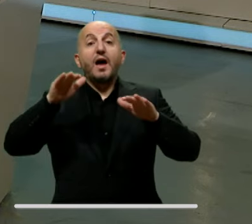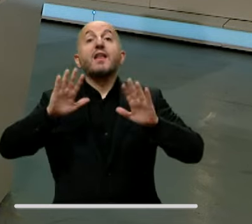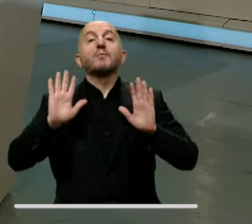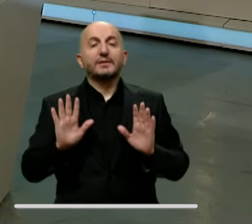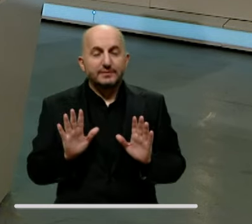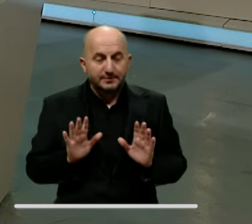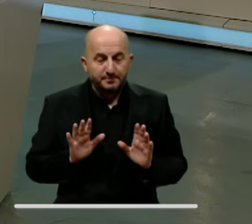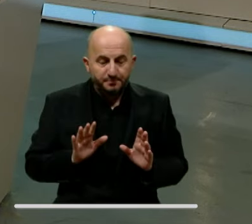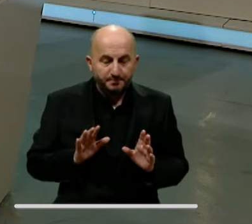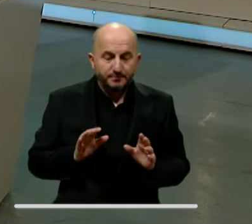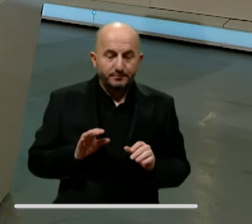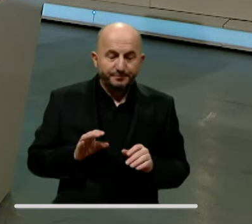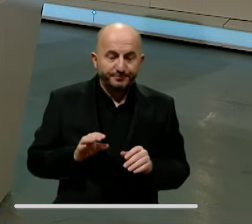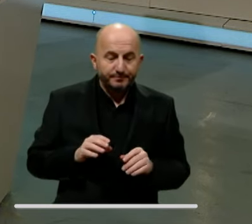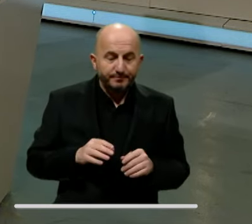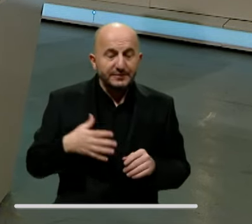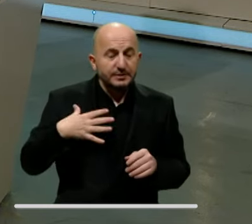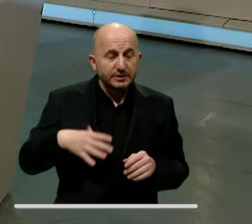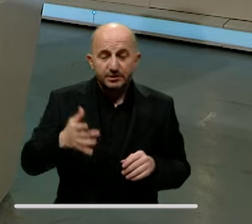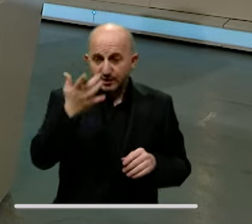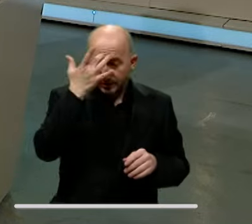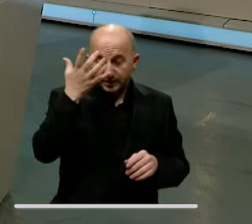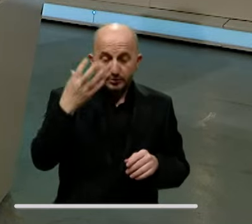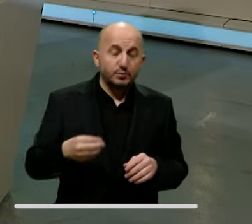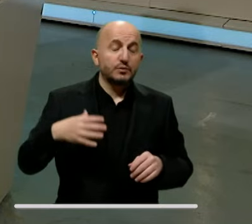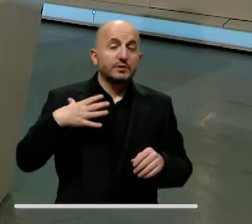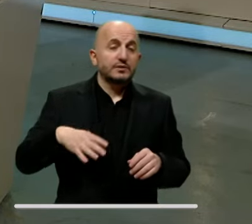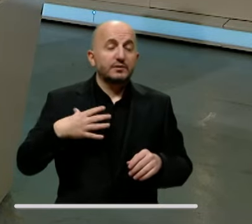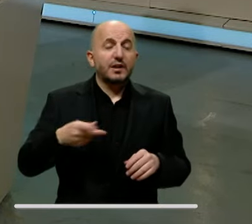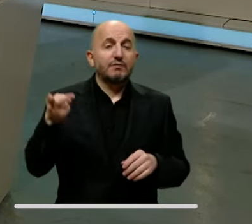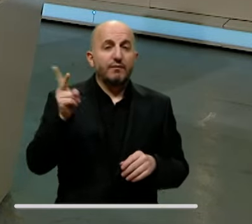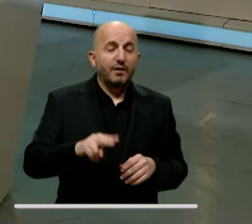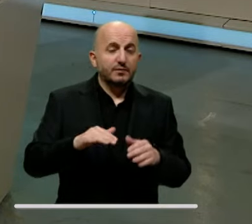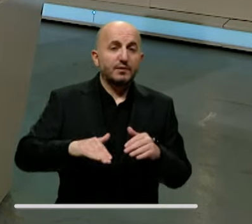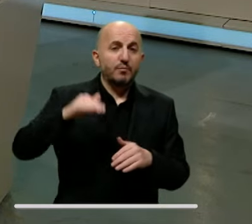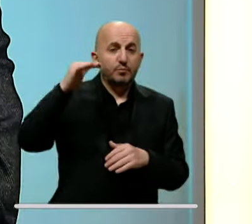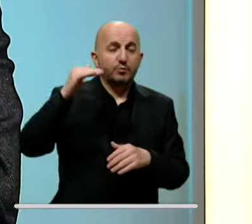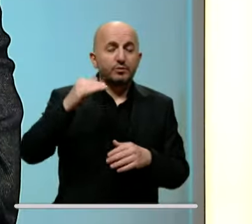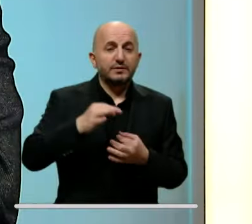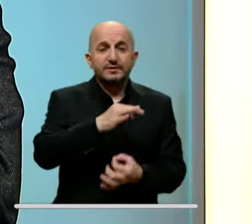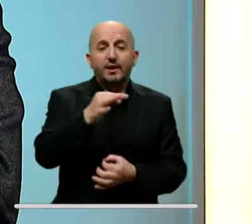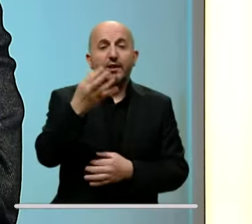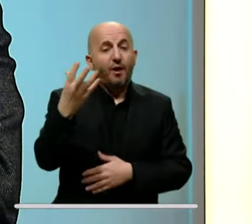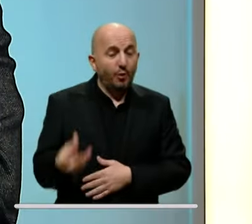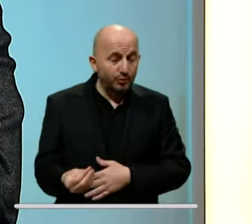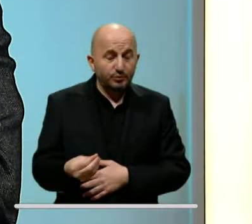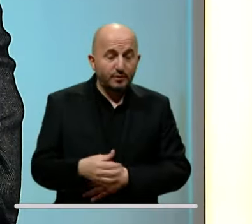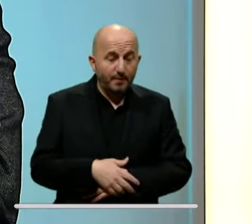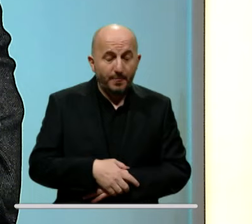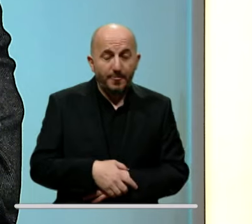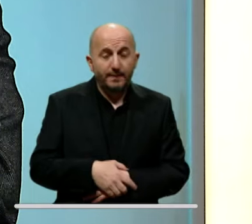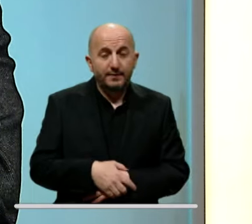amin Eee Tabii ister Eee şehitlerimiz olsun ister vefat eden büyüklerimiz olsun eee